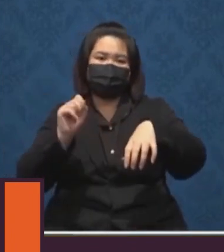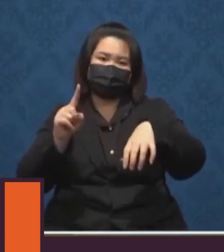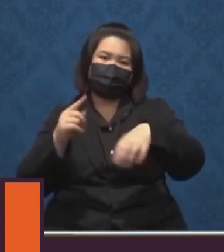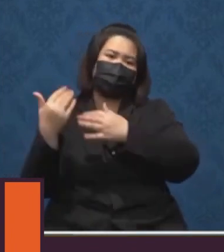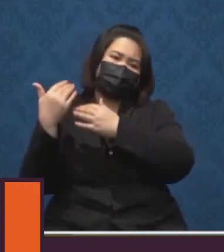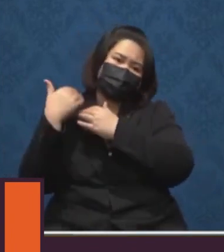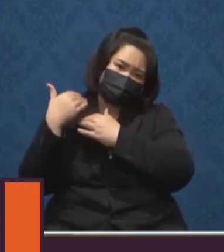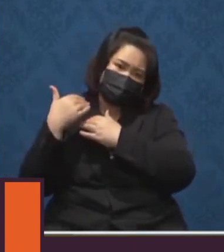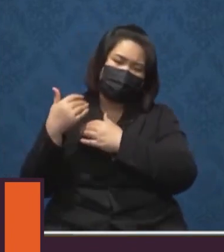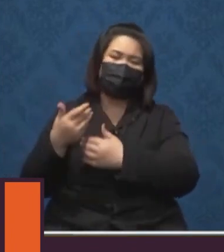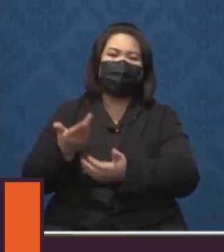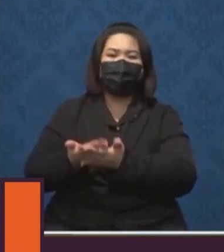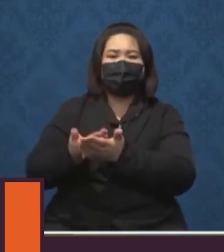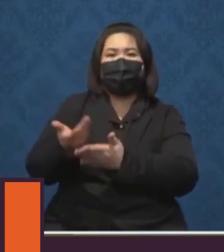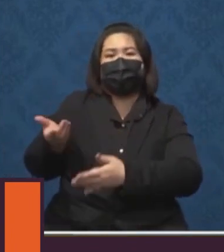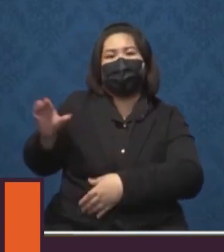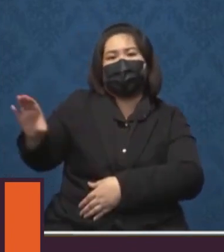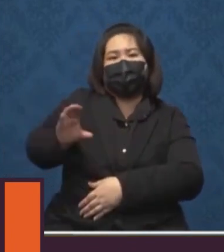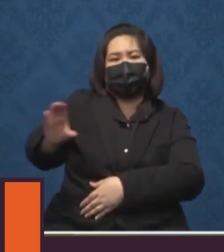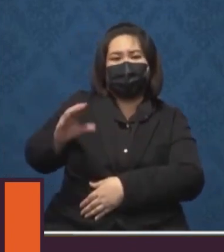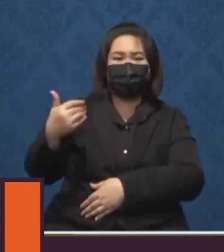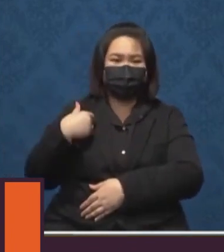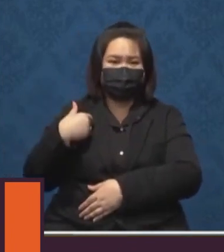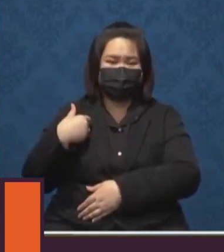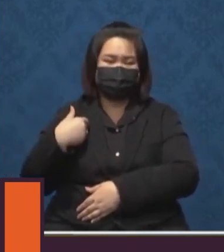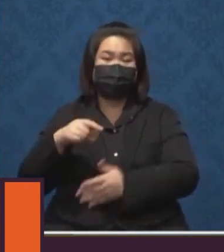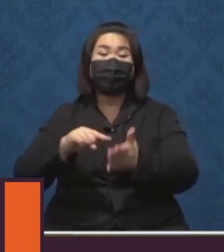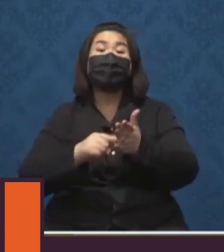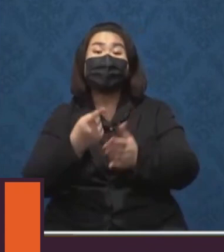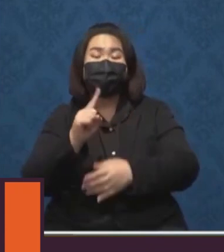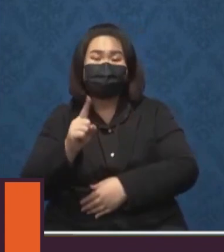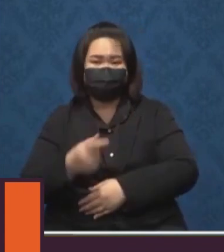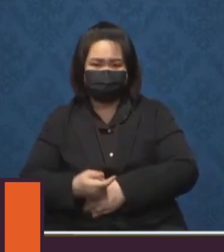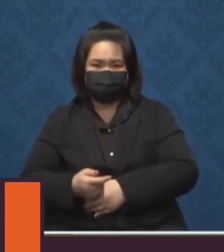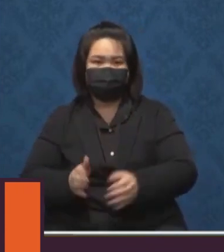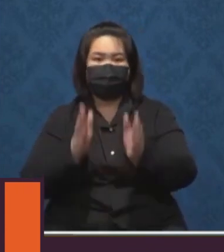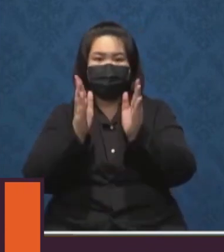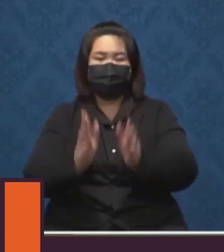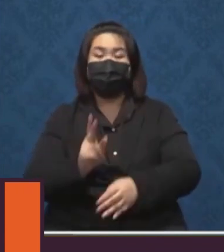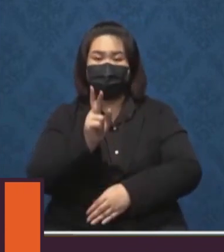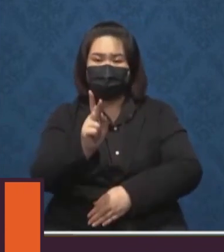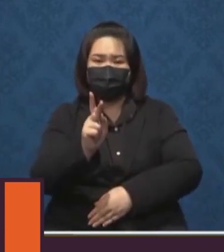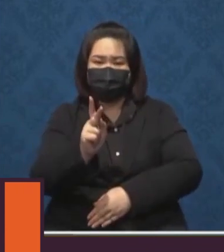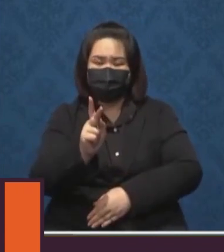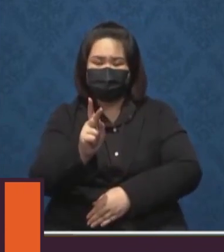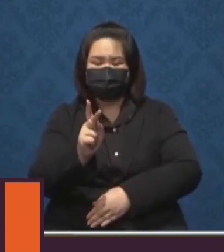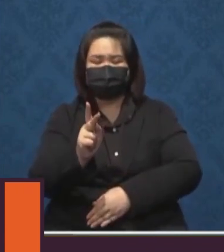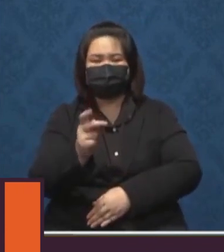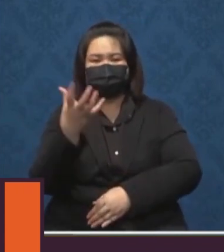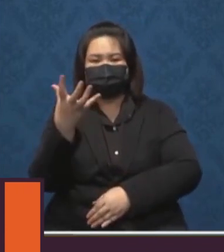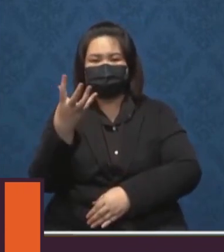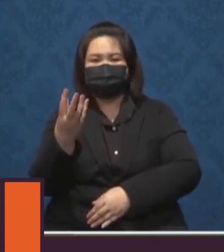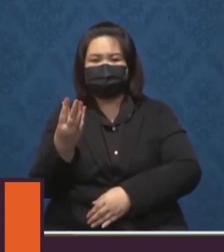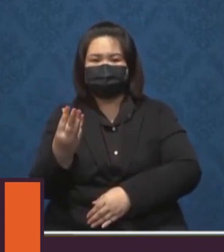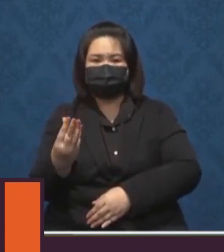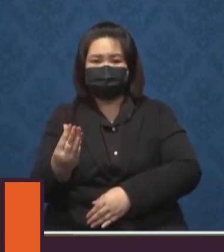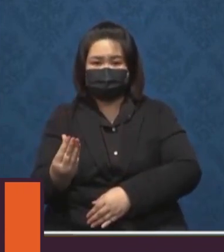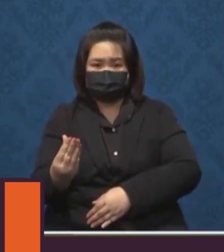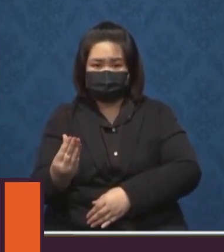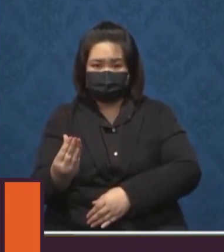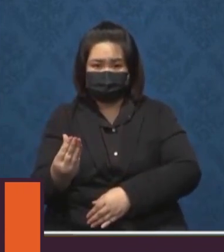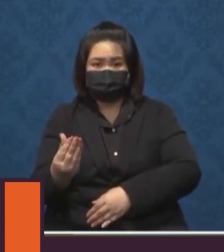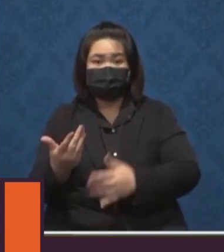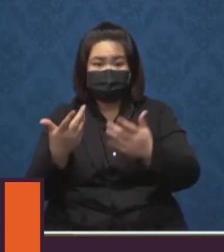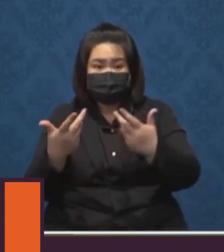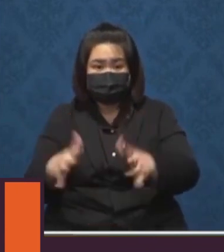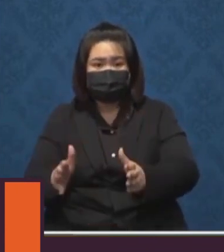างงบประมาณอีกสิ่งที่เลวร้ายก็จะเริ่มจากการลดจำนวนของคนที่เข้าถึงเงินกู้ยืมในแต่ละปีและสุดท้ายเ